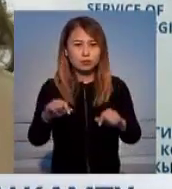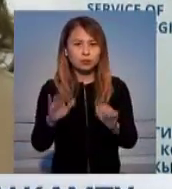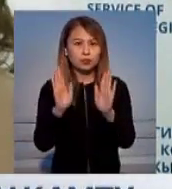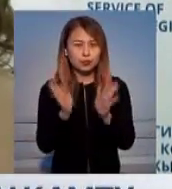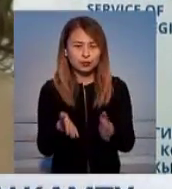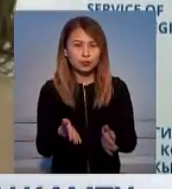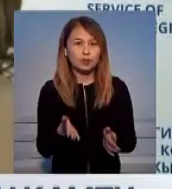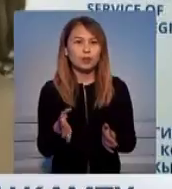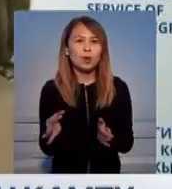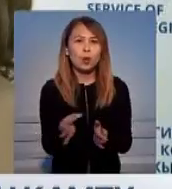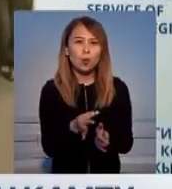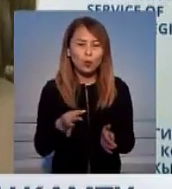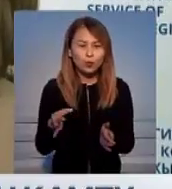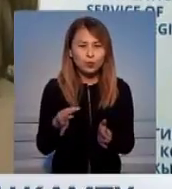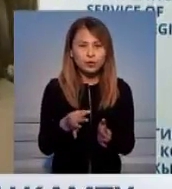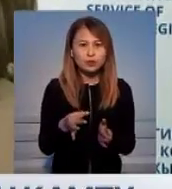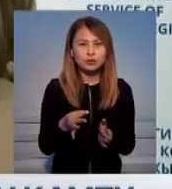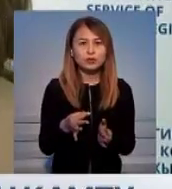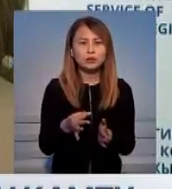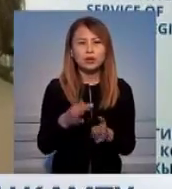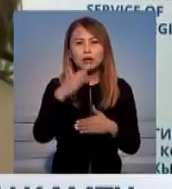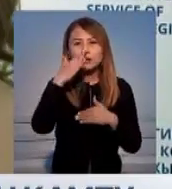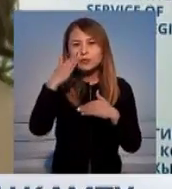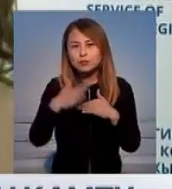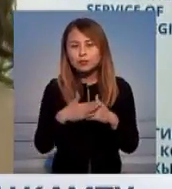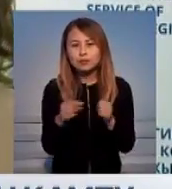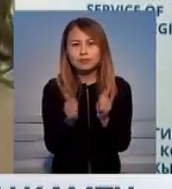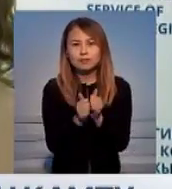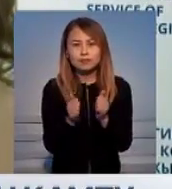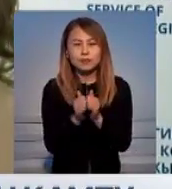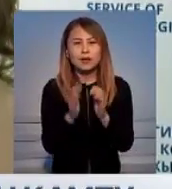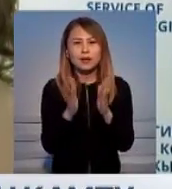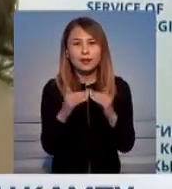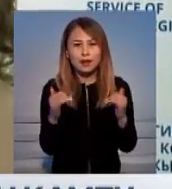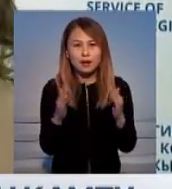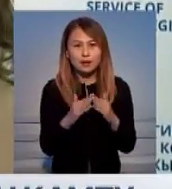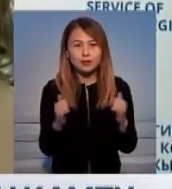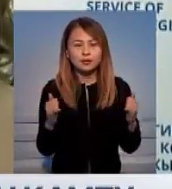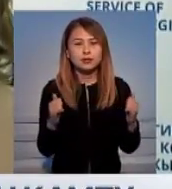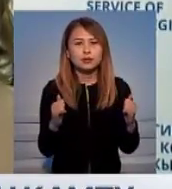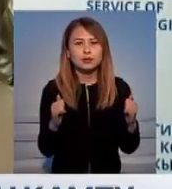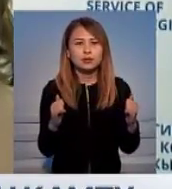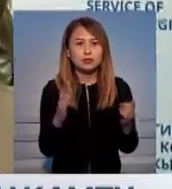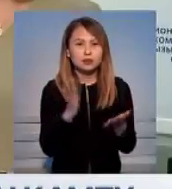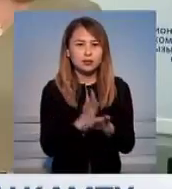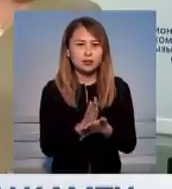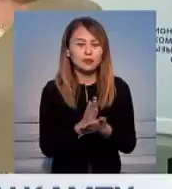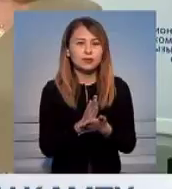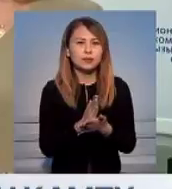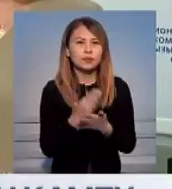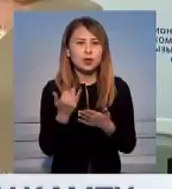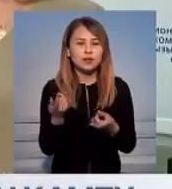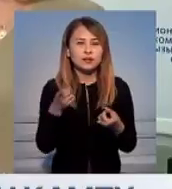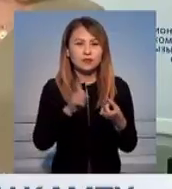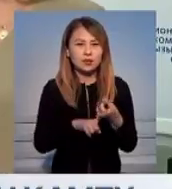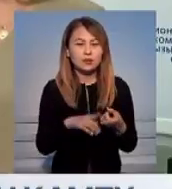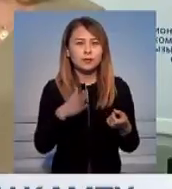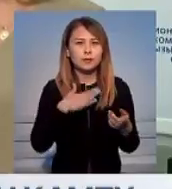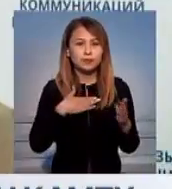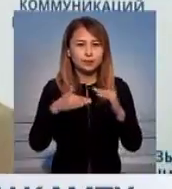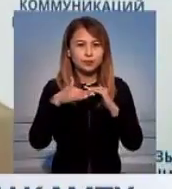қатар облыстардағы жақын арада орналасқан лагерлерде лагерлерге барып демалады. Сонымен қатар біз